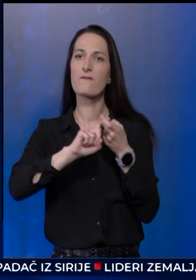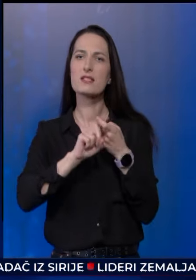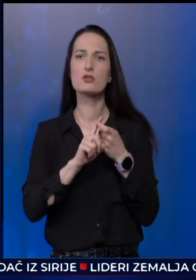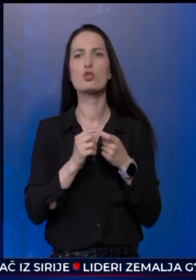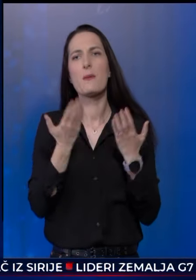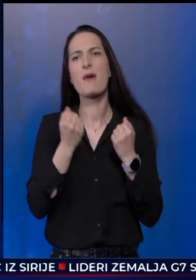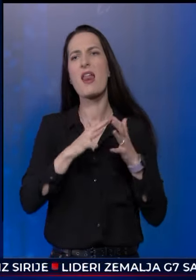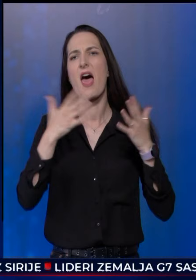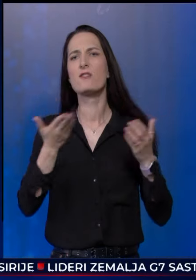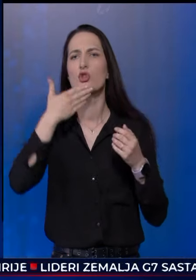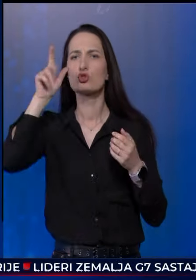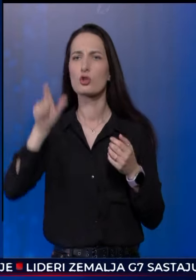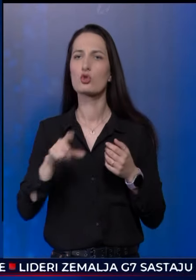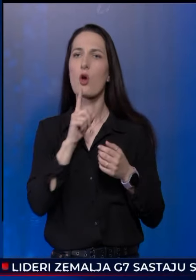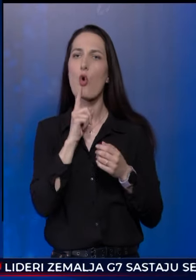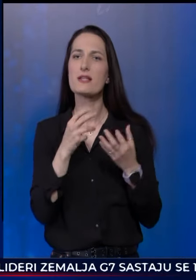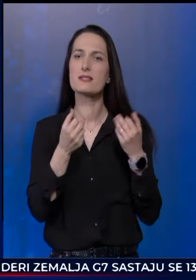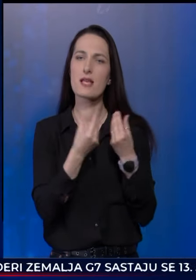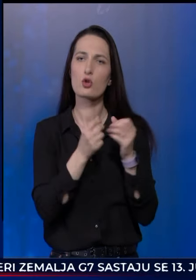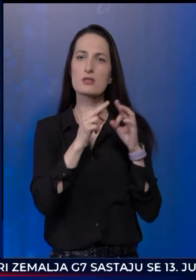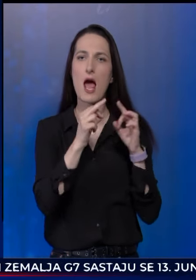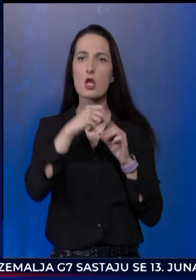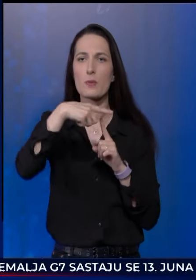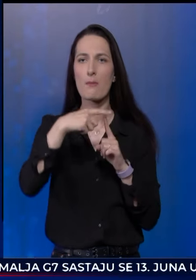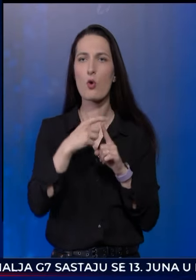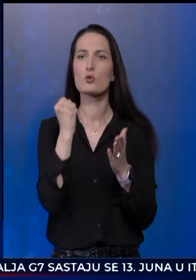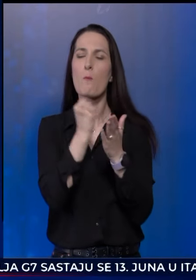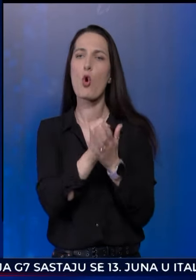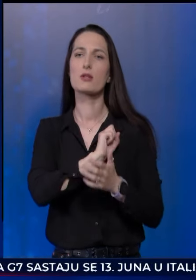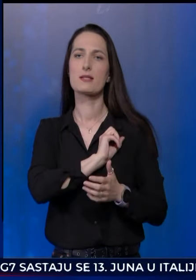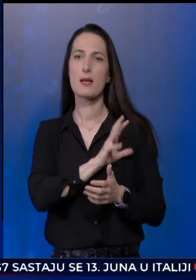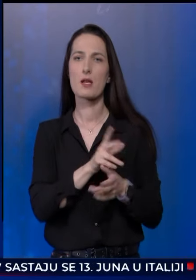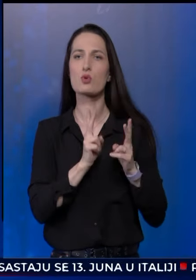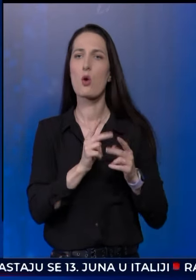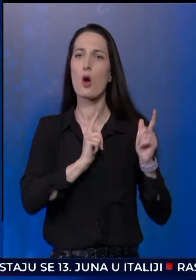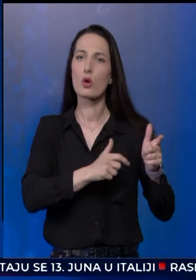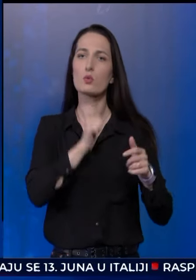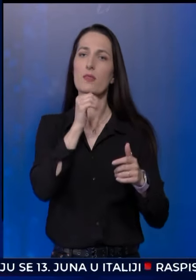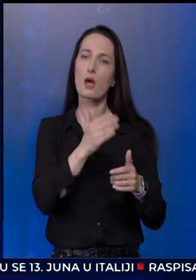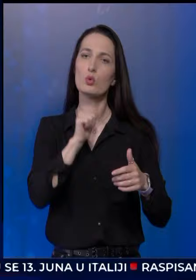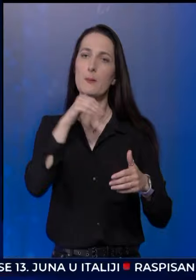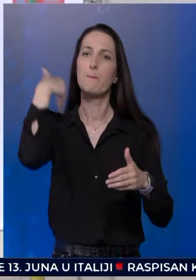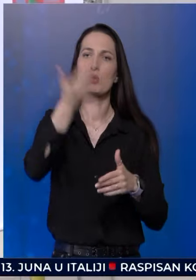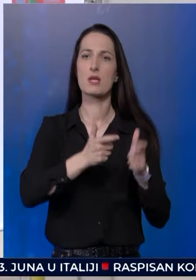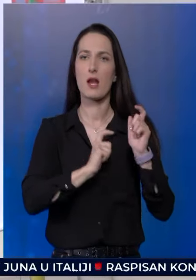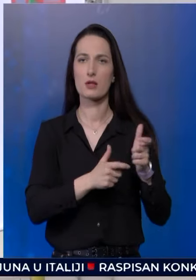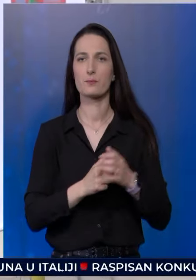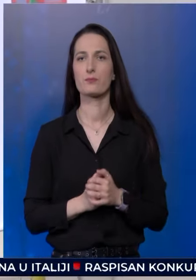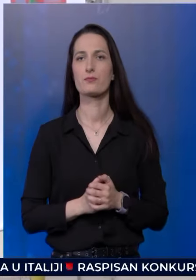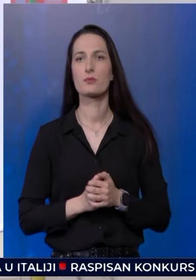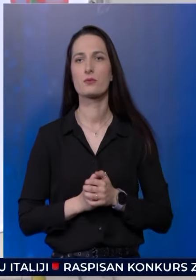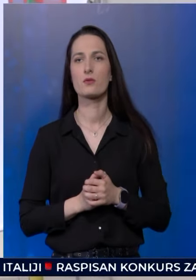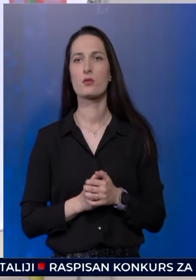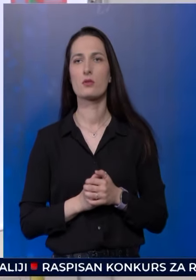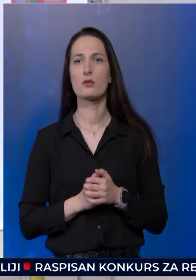najveća štetočina koja je sa Alijom Tabakovićem pogodila Srebrenicu, kako u ratu, tako i poslije rata. Avdić kaže